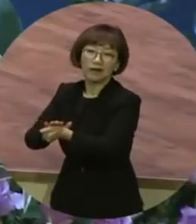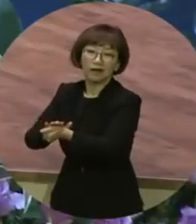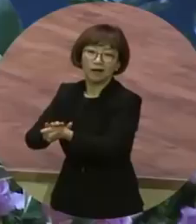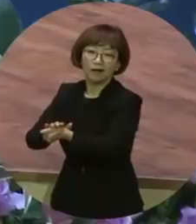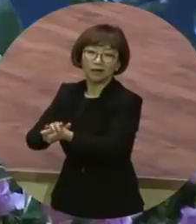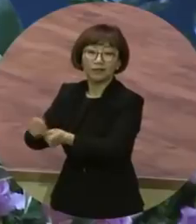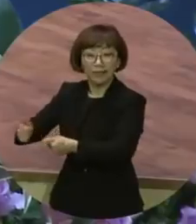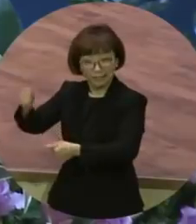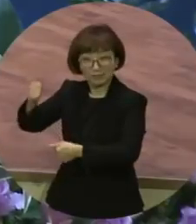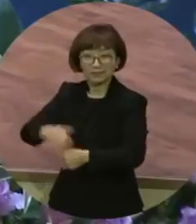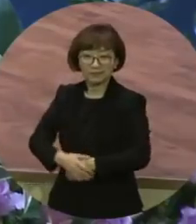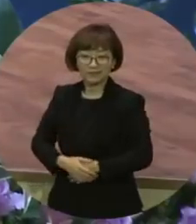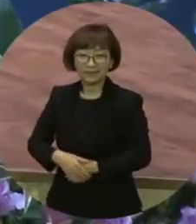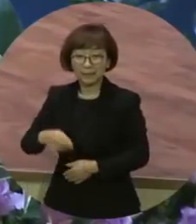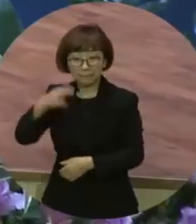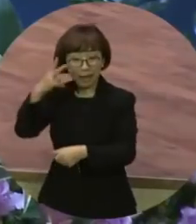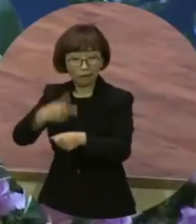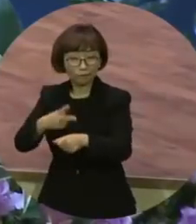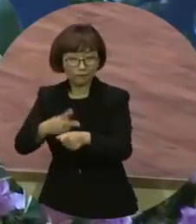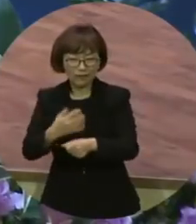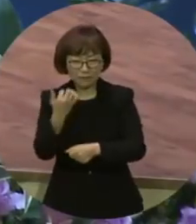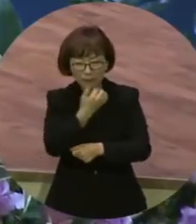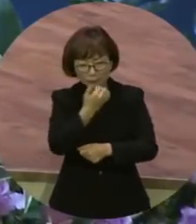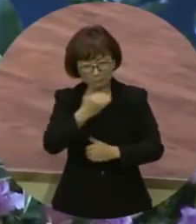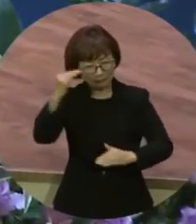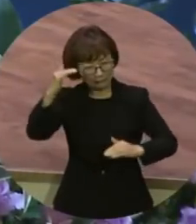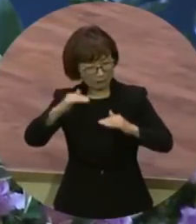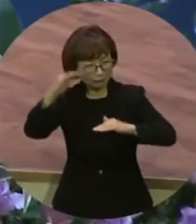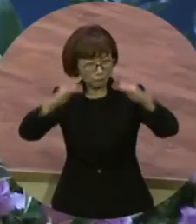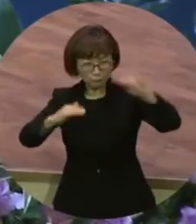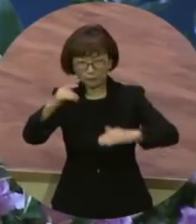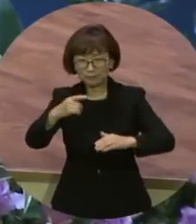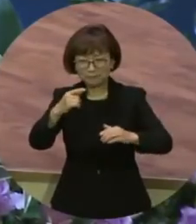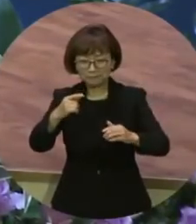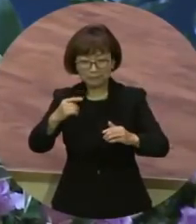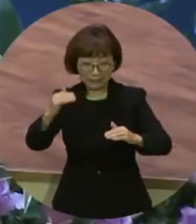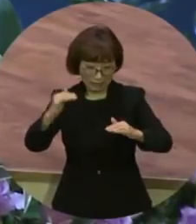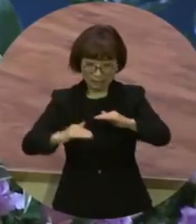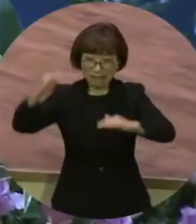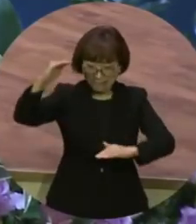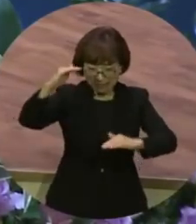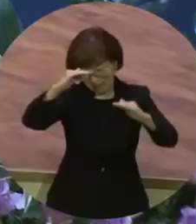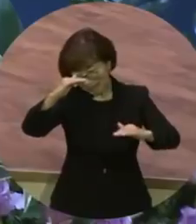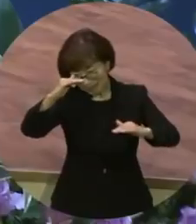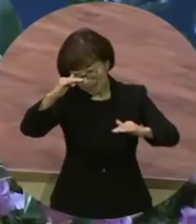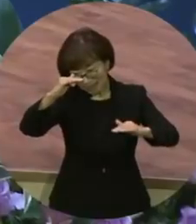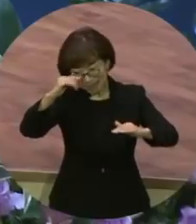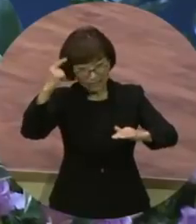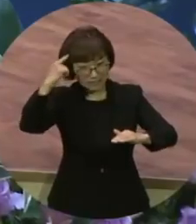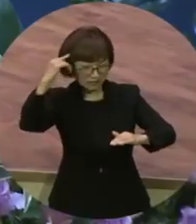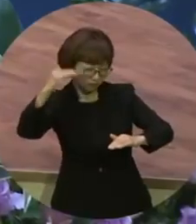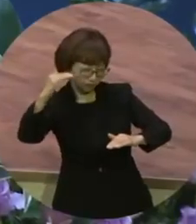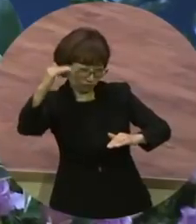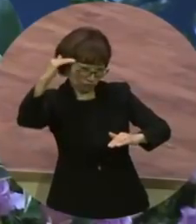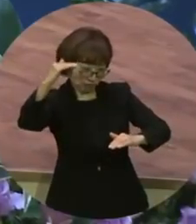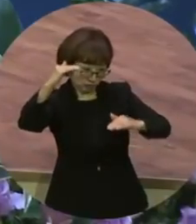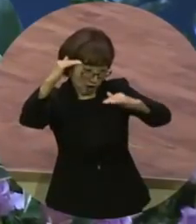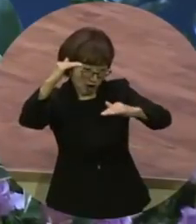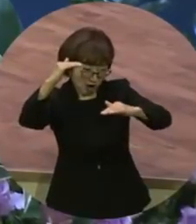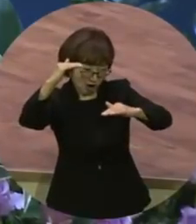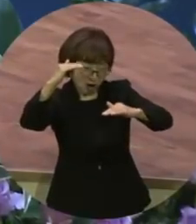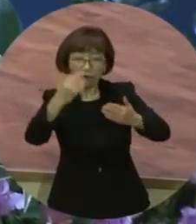바울과 베드로가 수준 안 맞잖아요. 함께 갑니다. 안 맞지만 같이 가는 겁니다. 왜죠? 복음이 가장